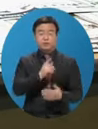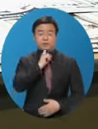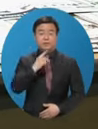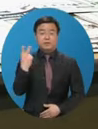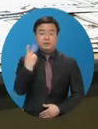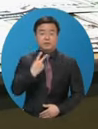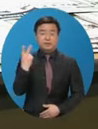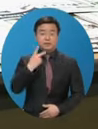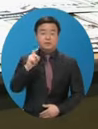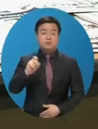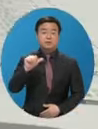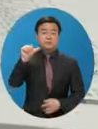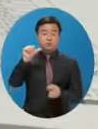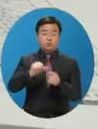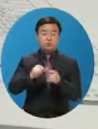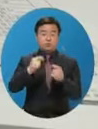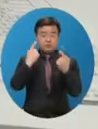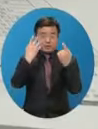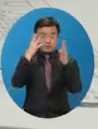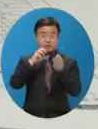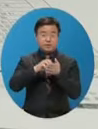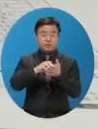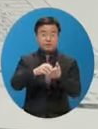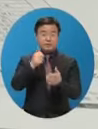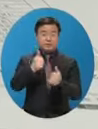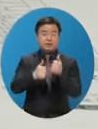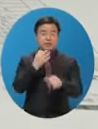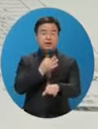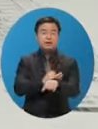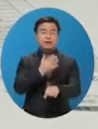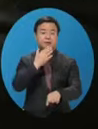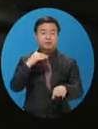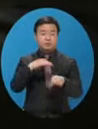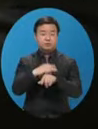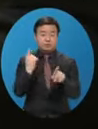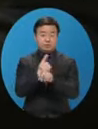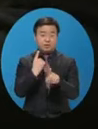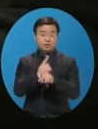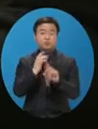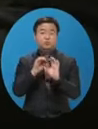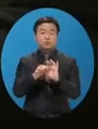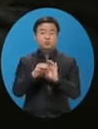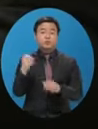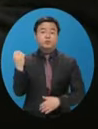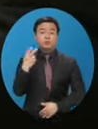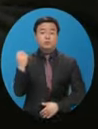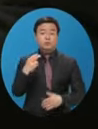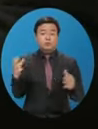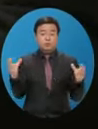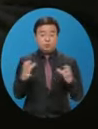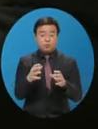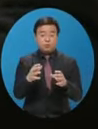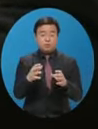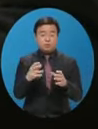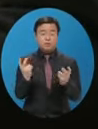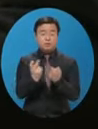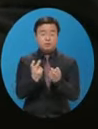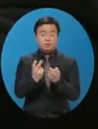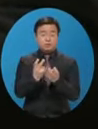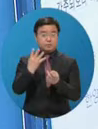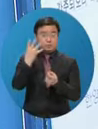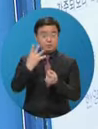2015년 대입 전형은 대입 전형 간소화 정책에 따라 수시 전형의 경우 대학별 전형 방법 수가 4가지로 줄게